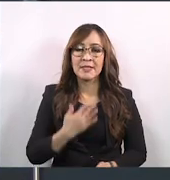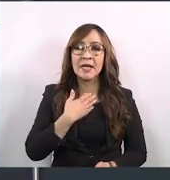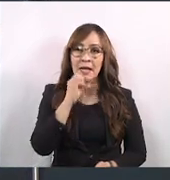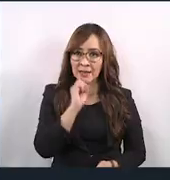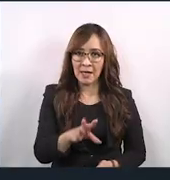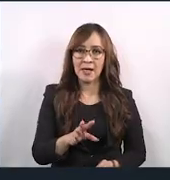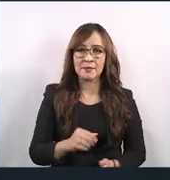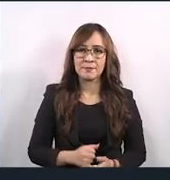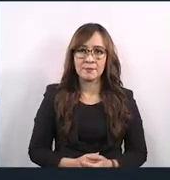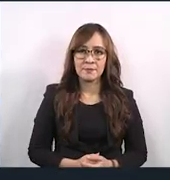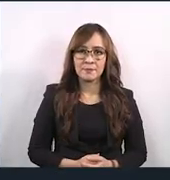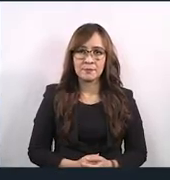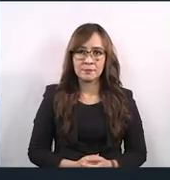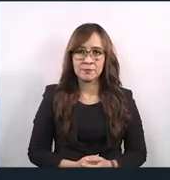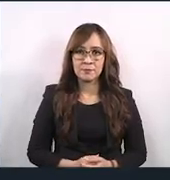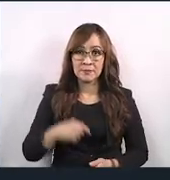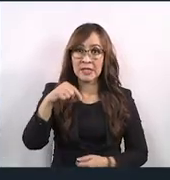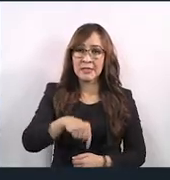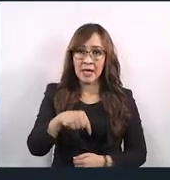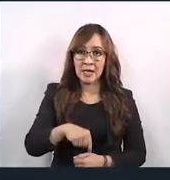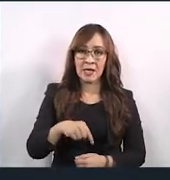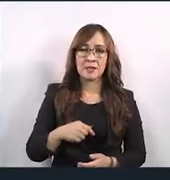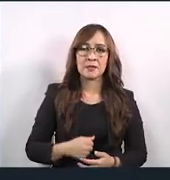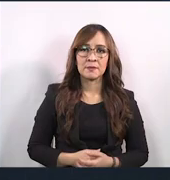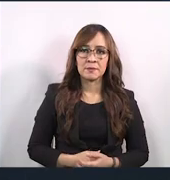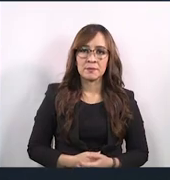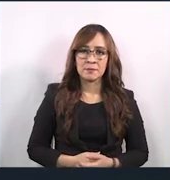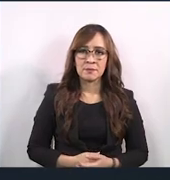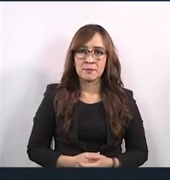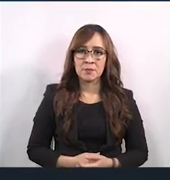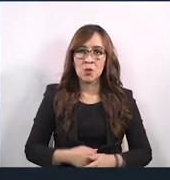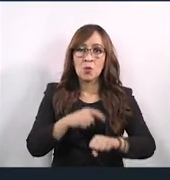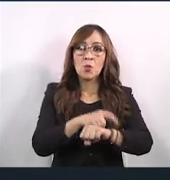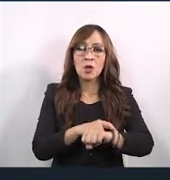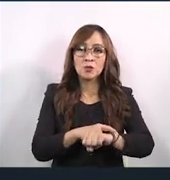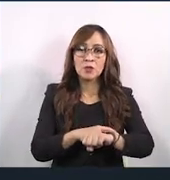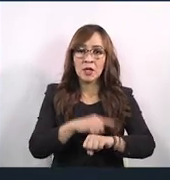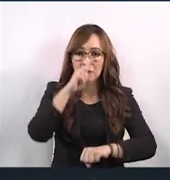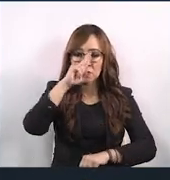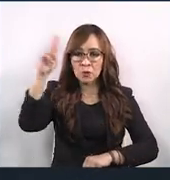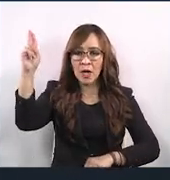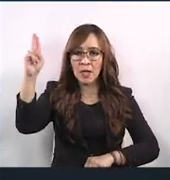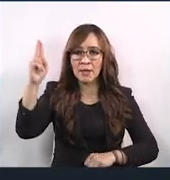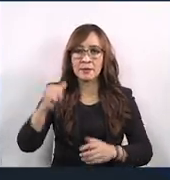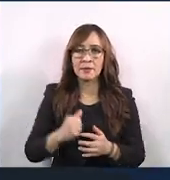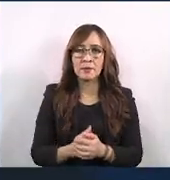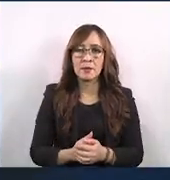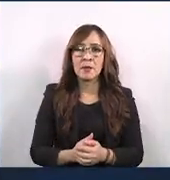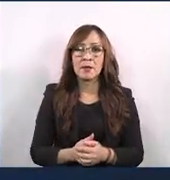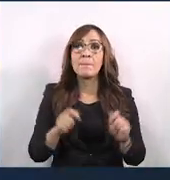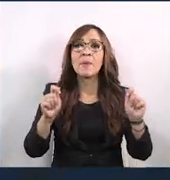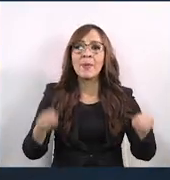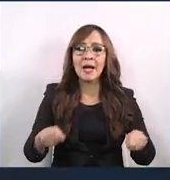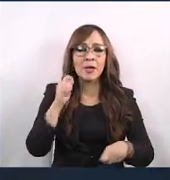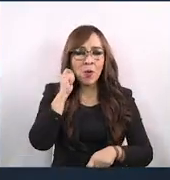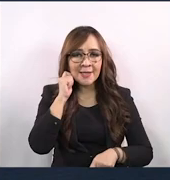I make solusi Hai di akhir zaman ini Hai saatnya Allah melawat Wanita Luar Biasa